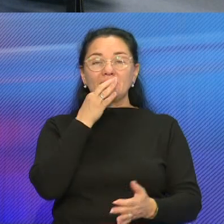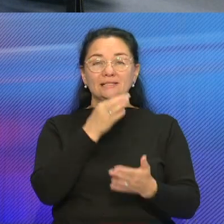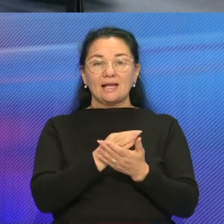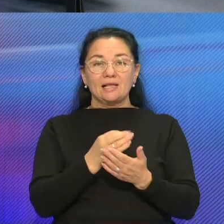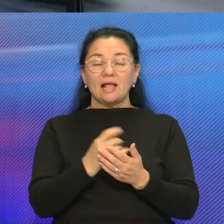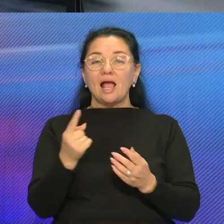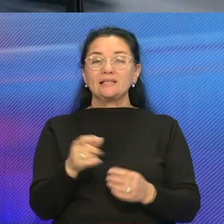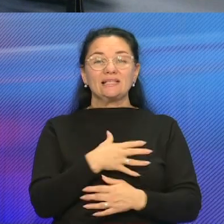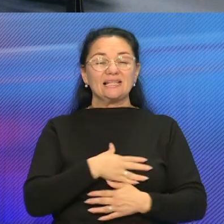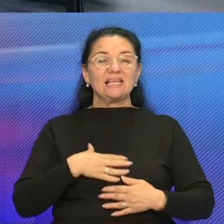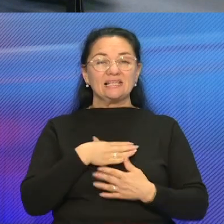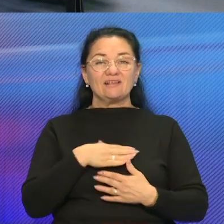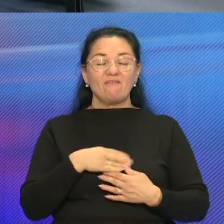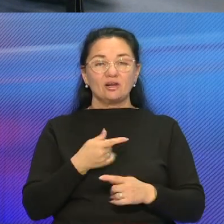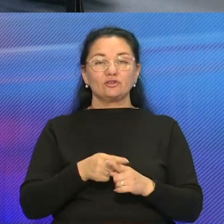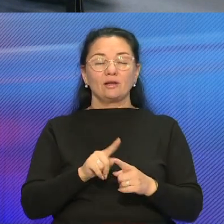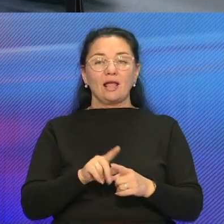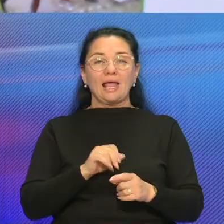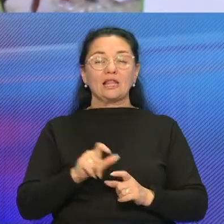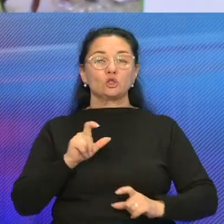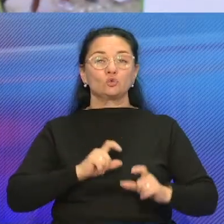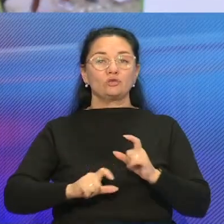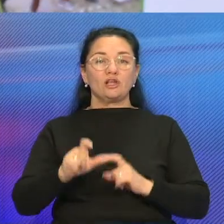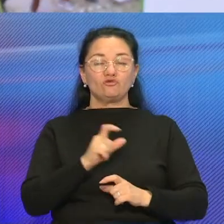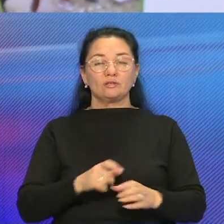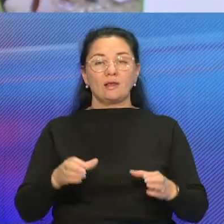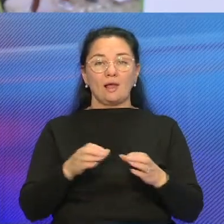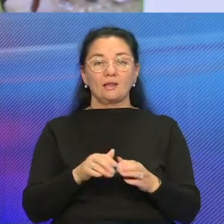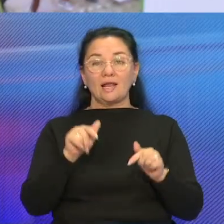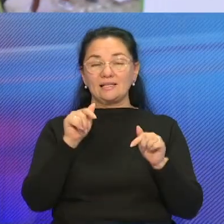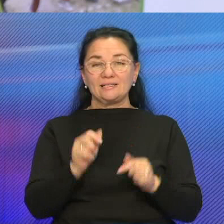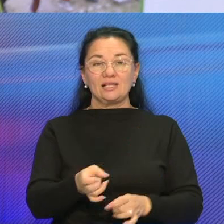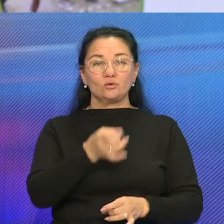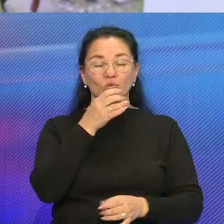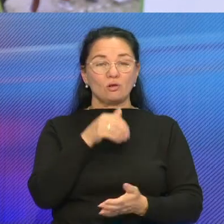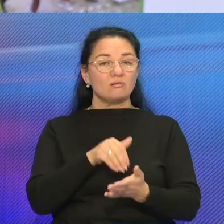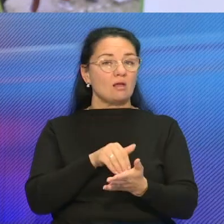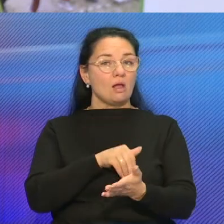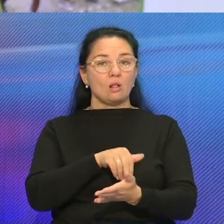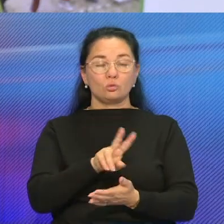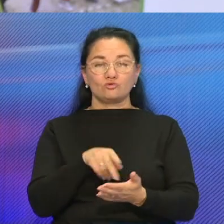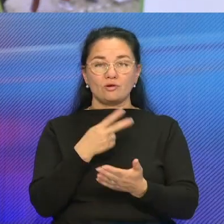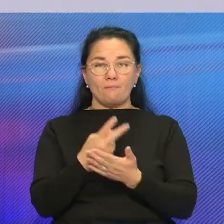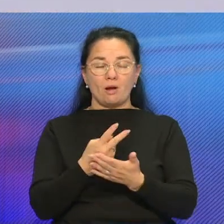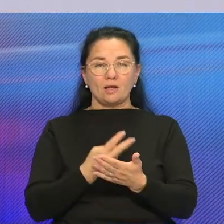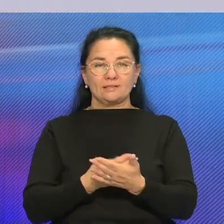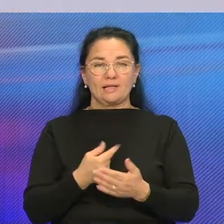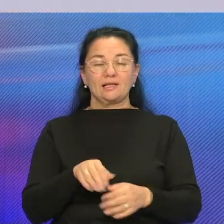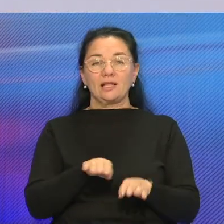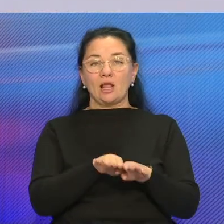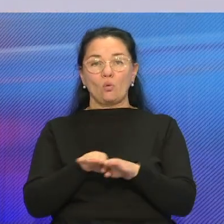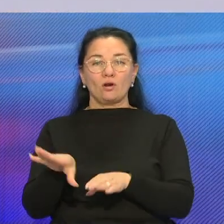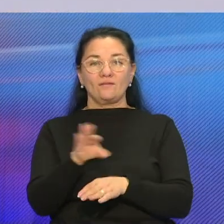ключевых – часовая праца уладкования у студентских отрадах. Тут у Гродзенцау – наилепшие показчики у тымлику на узроуне краины.